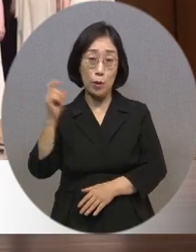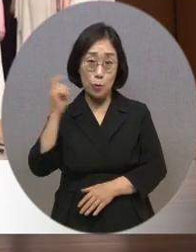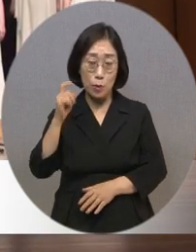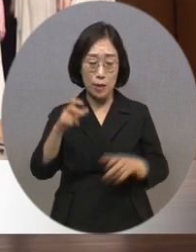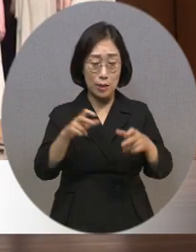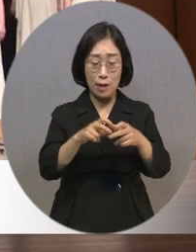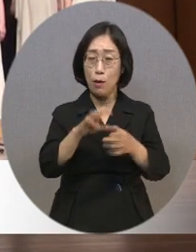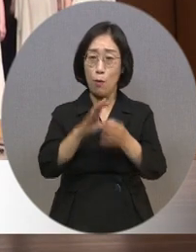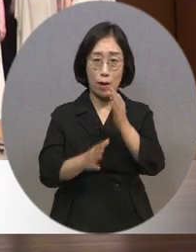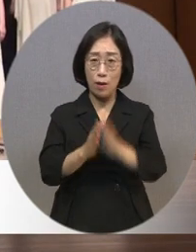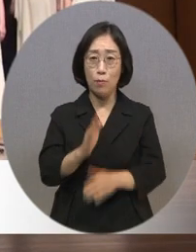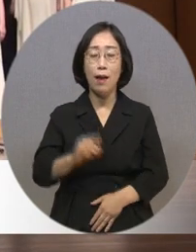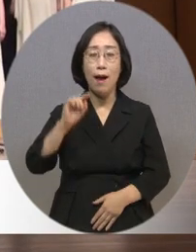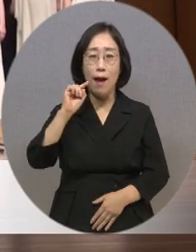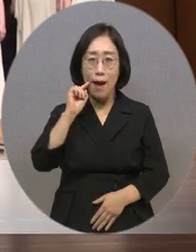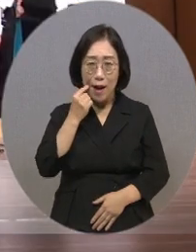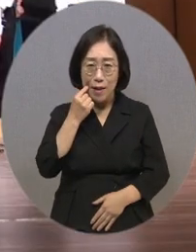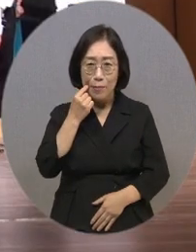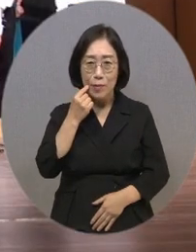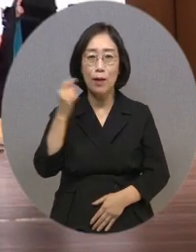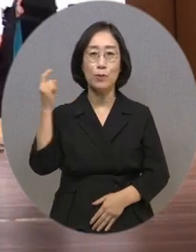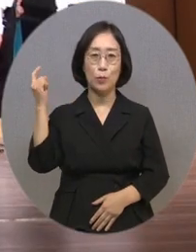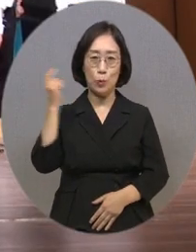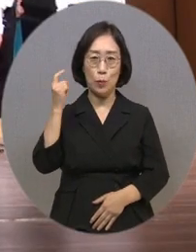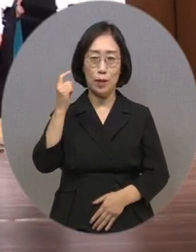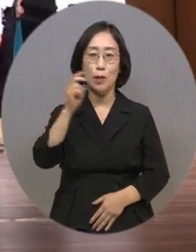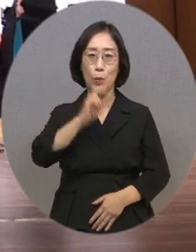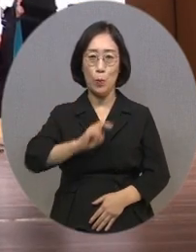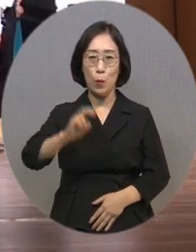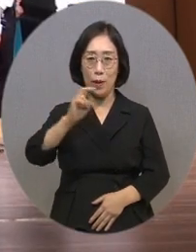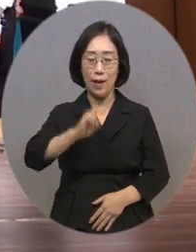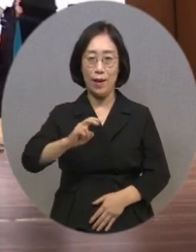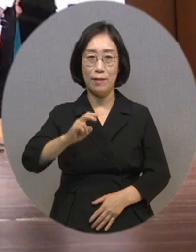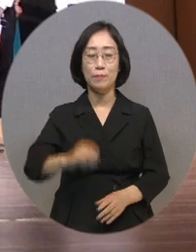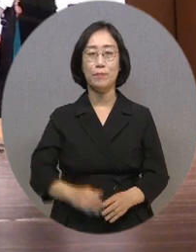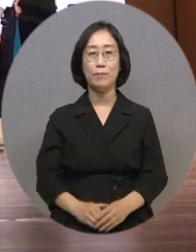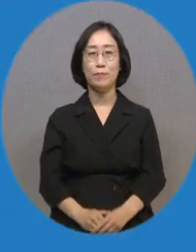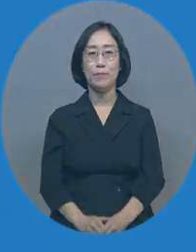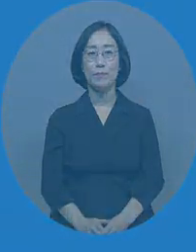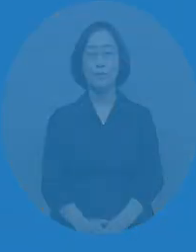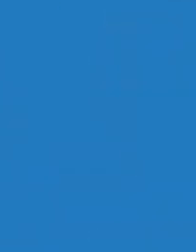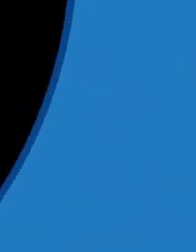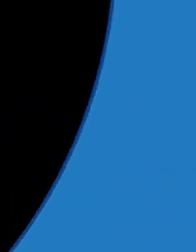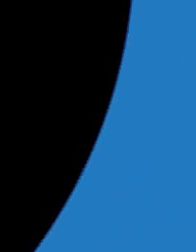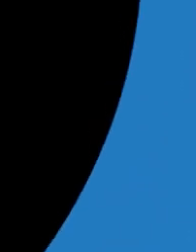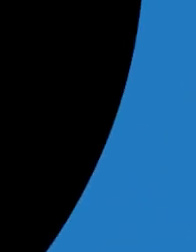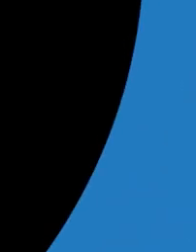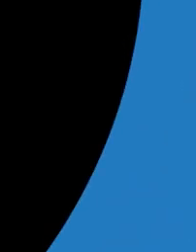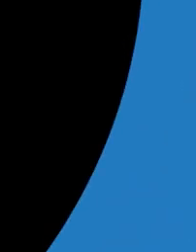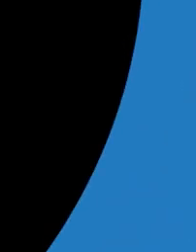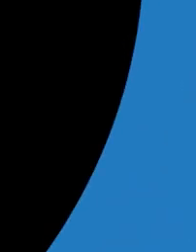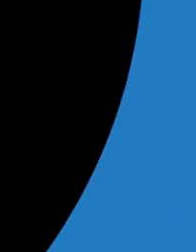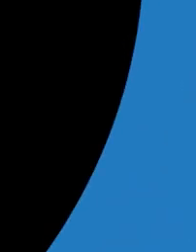경계를 허무는 아름다운 노래입니다. 복지TV 경기방송 정우선입니다.